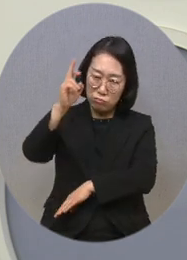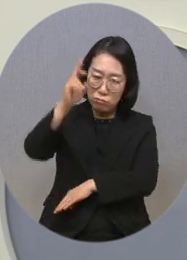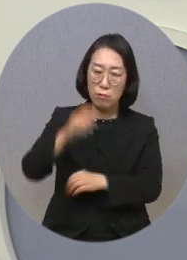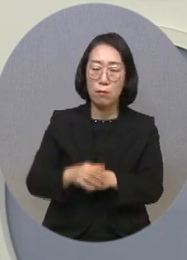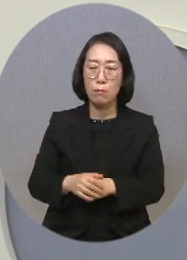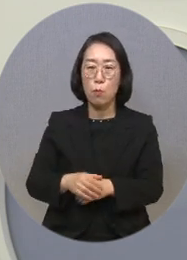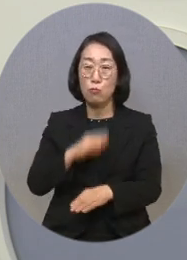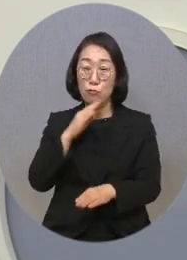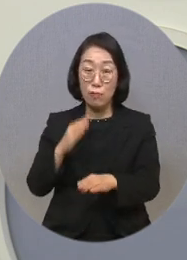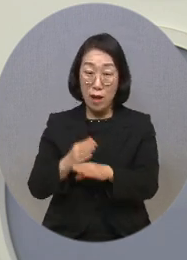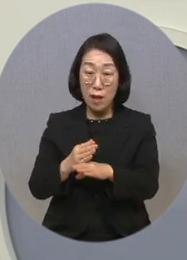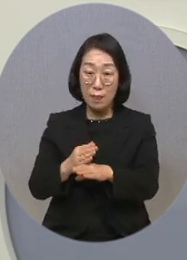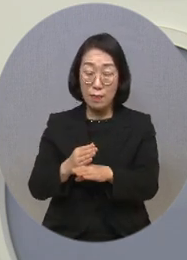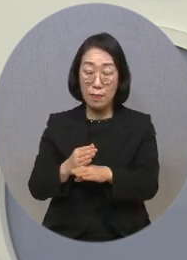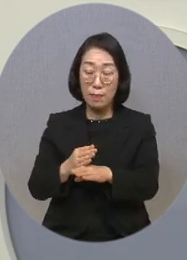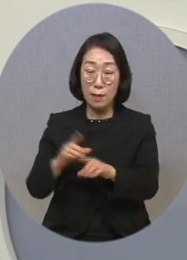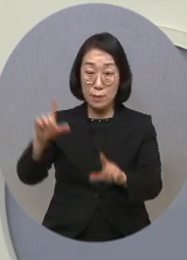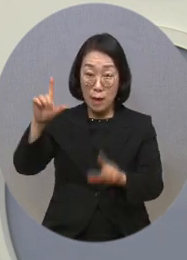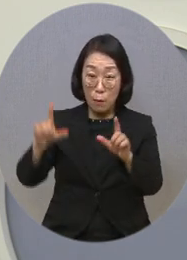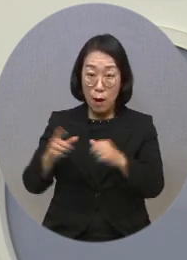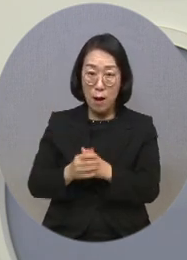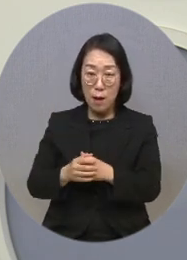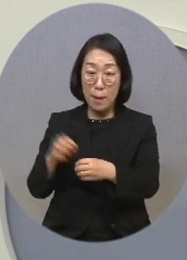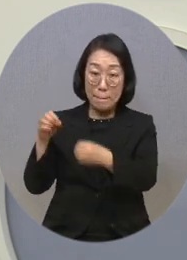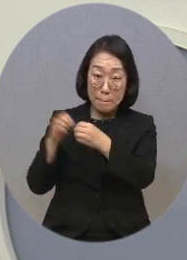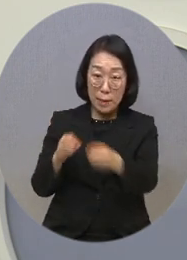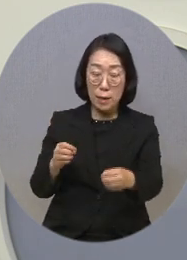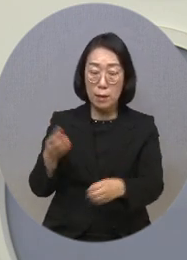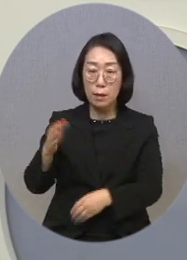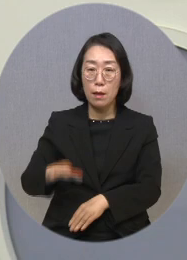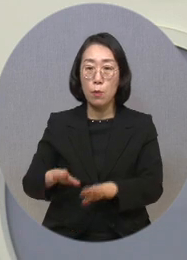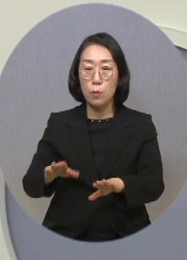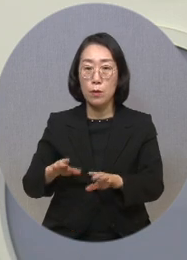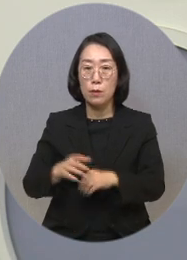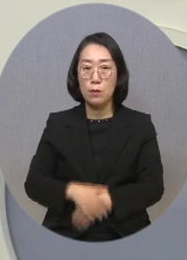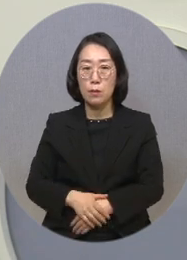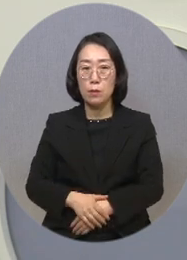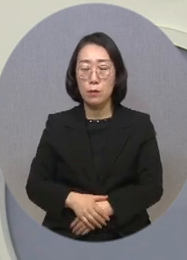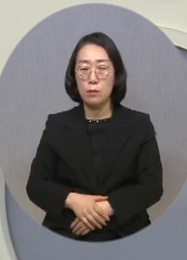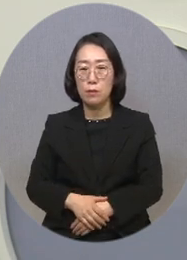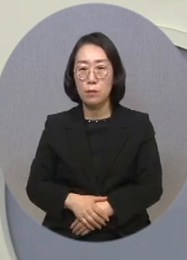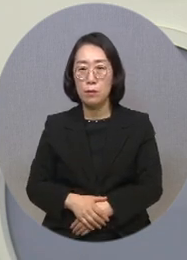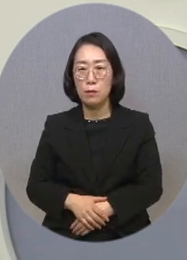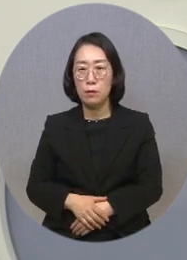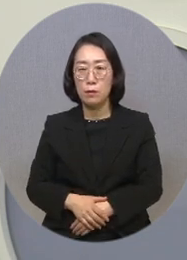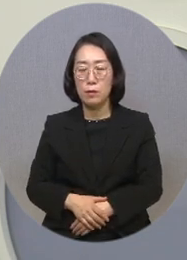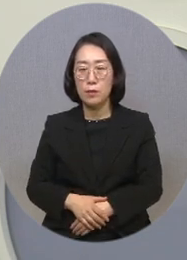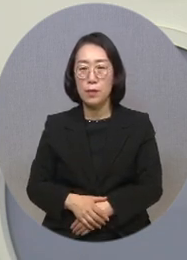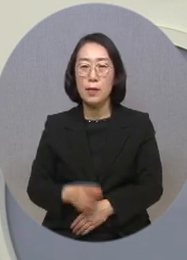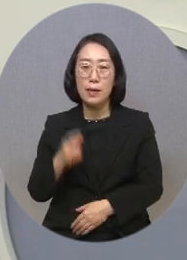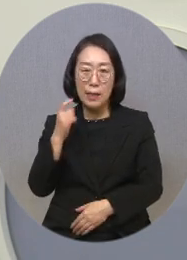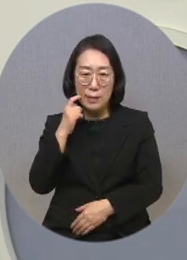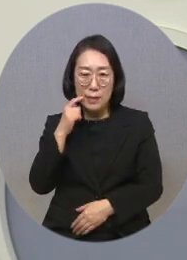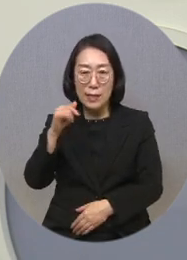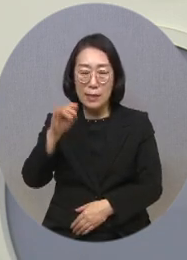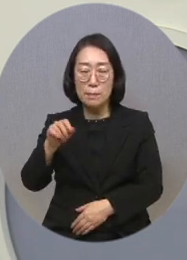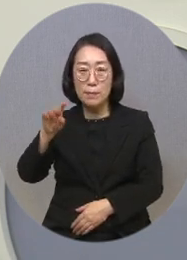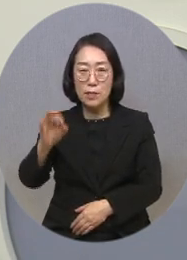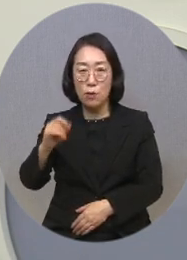쩐든지 하면은 그런 것들이 있었는데 지금은 다 이제 늑대 소년이 되지 않았나.